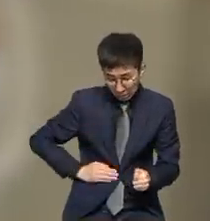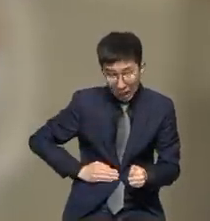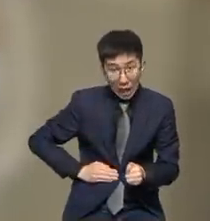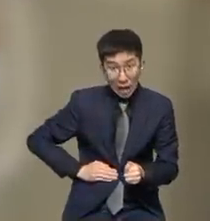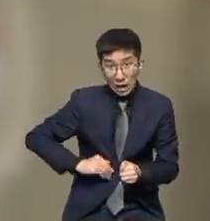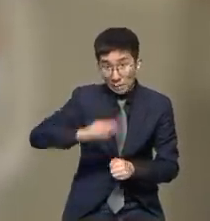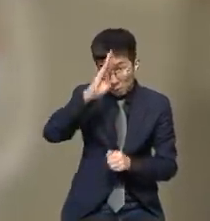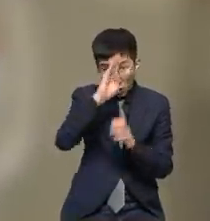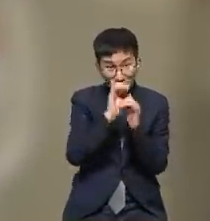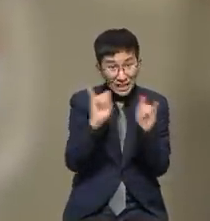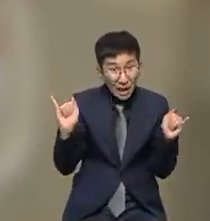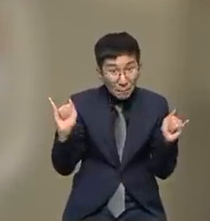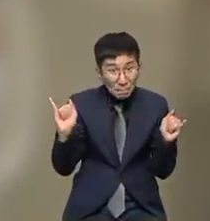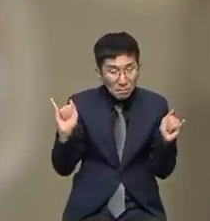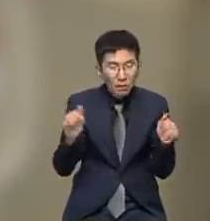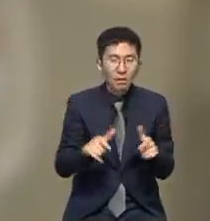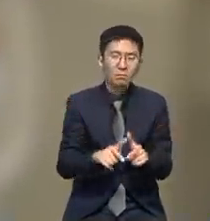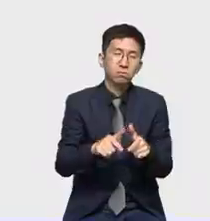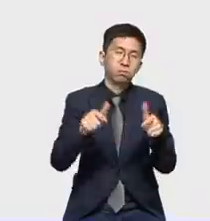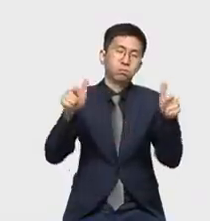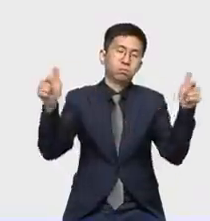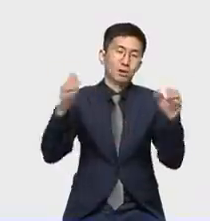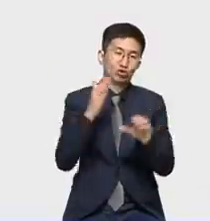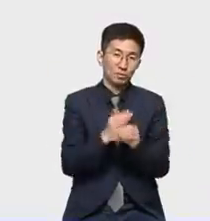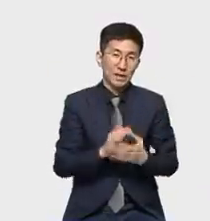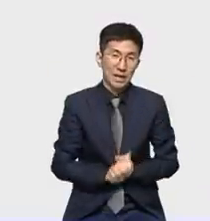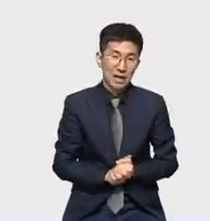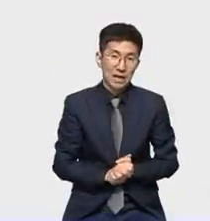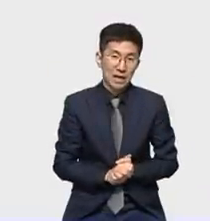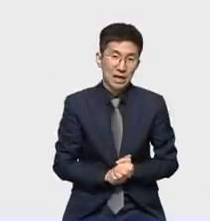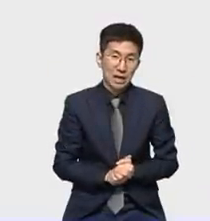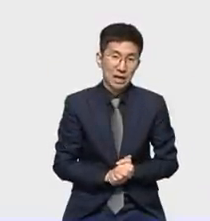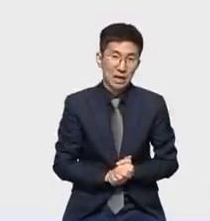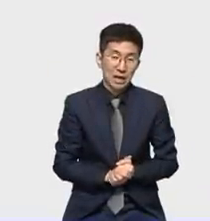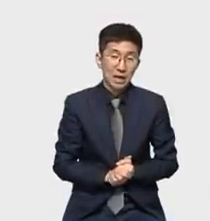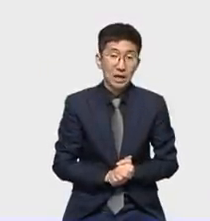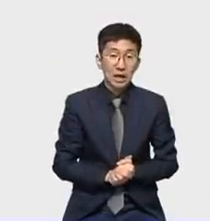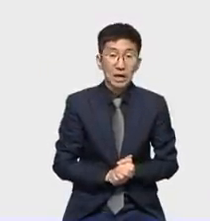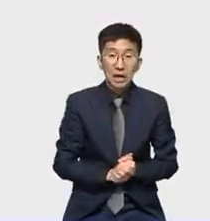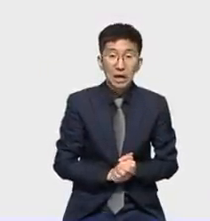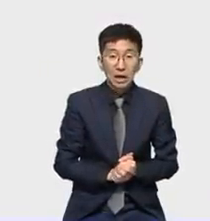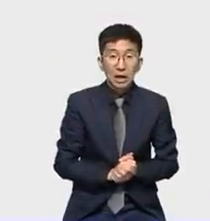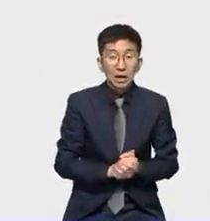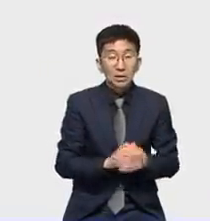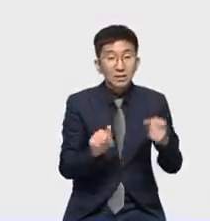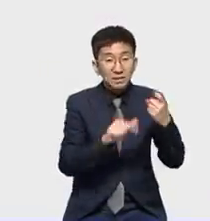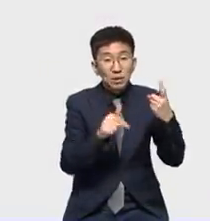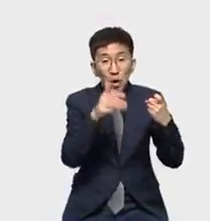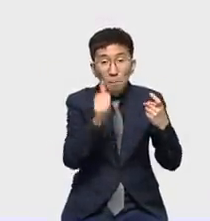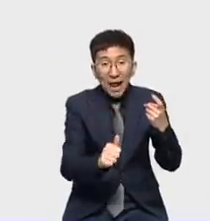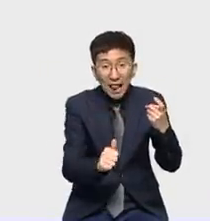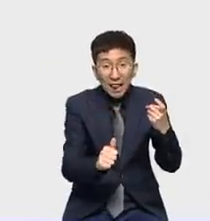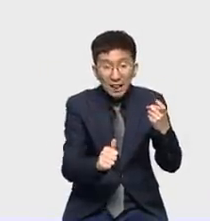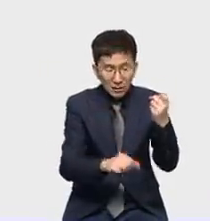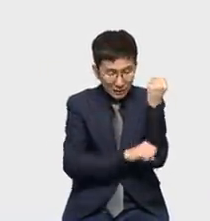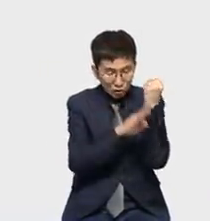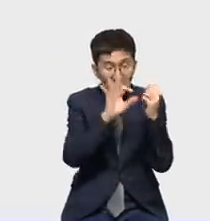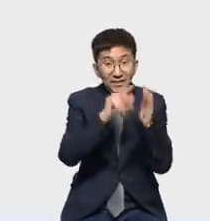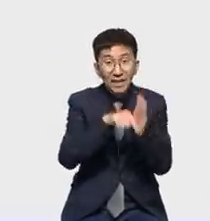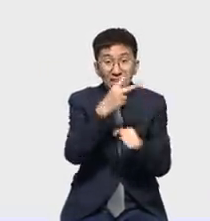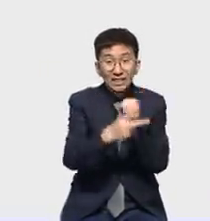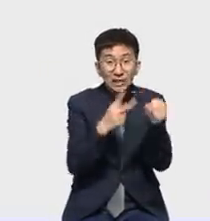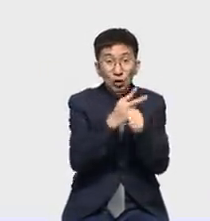환자들이 급증하고 있다는 겁니다. 대한신장학회 조사 결과 지난달 말 기준 지난 2년간